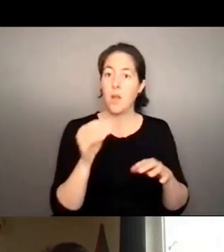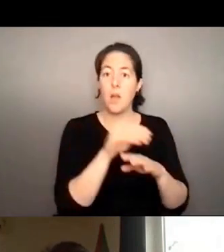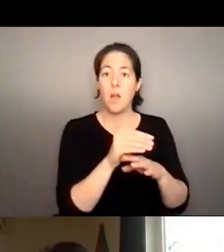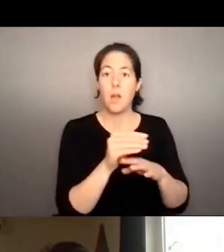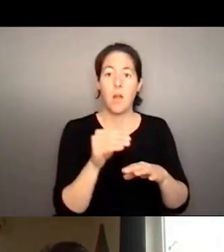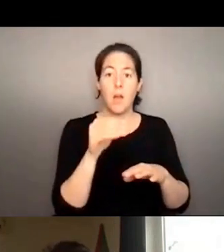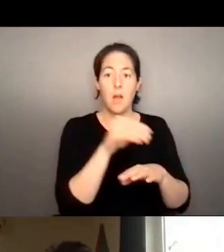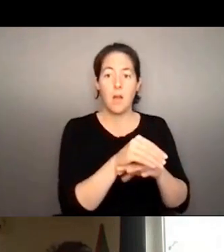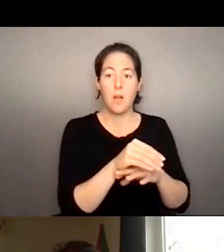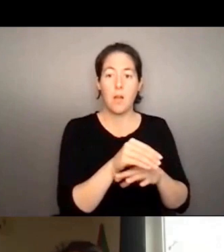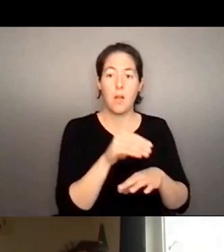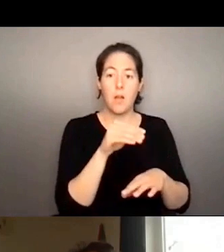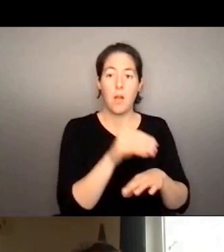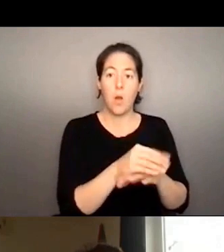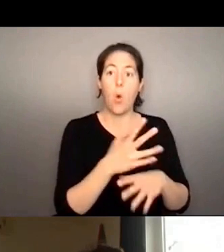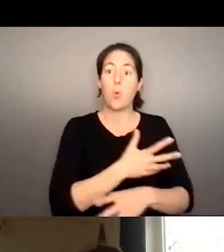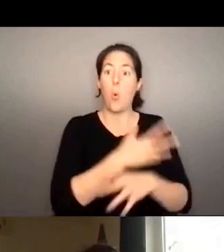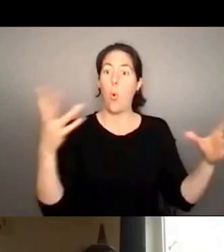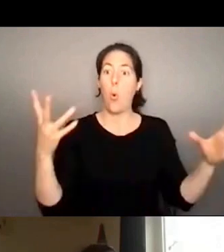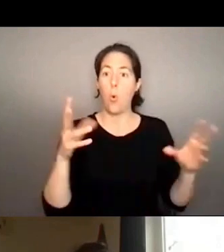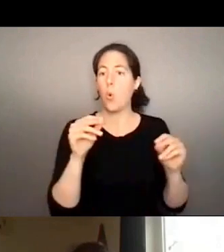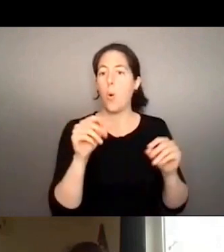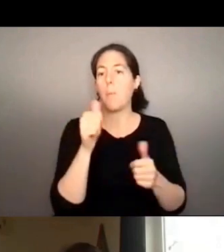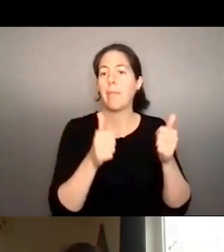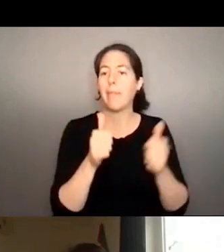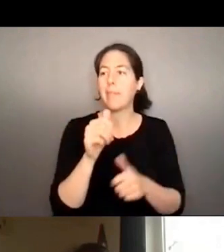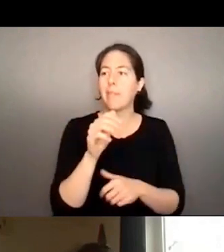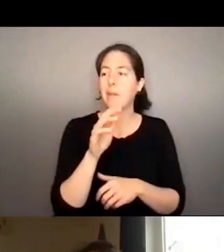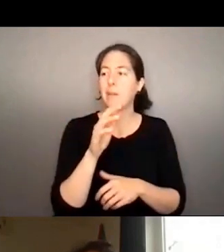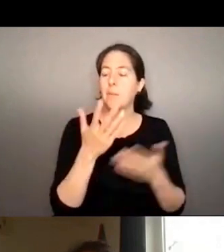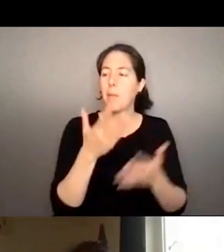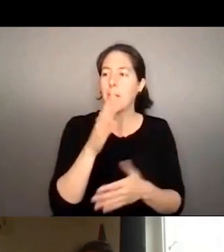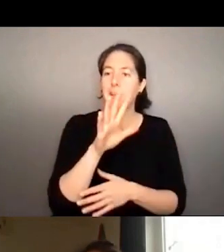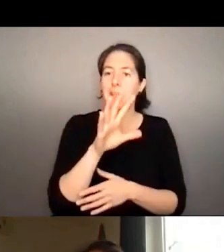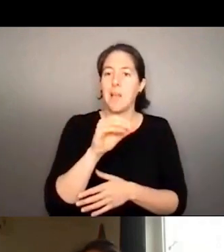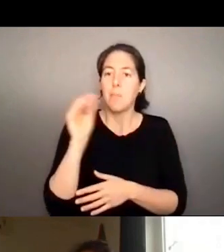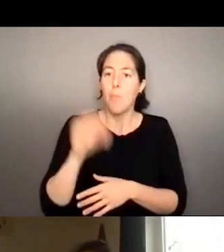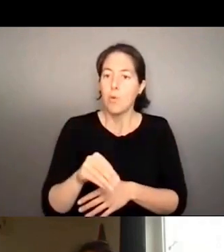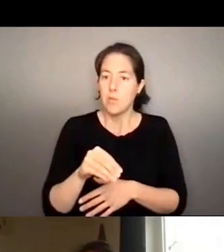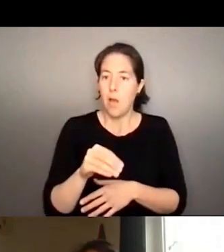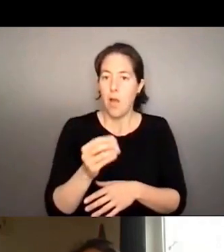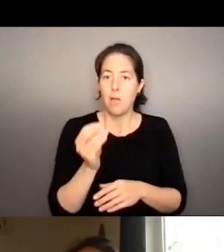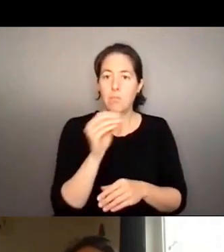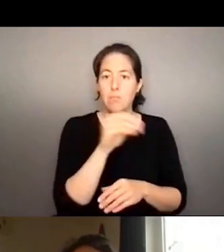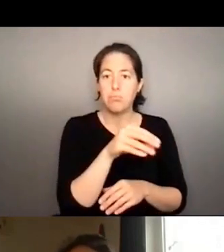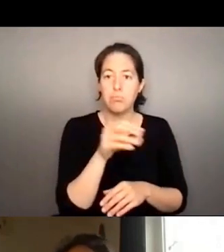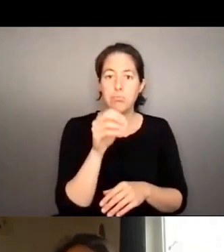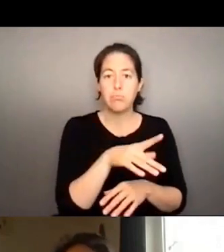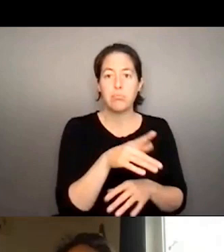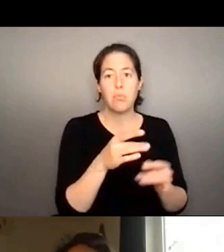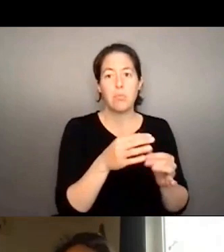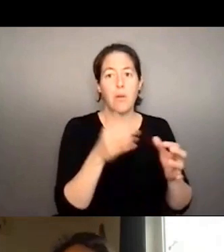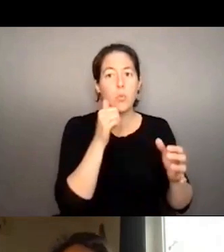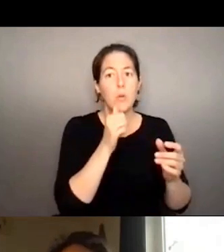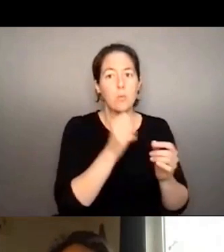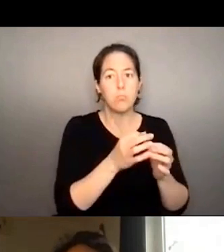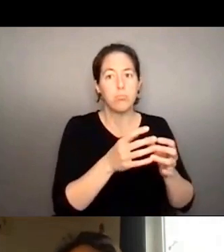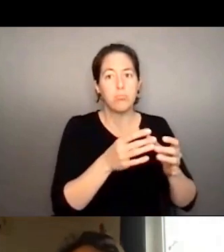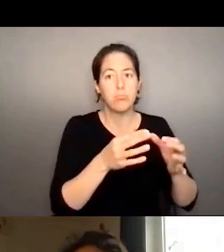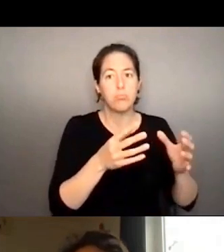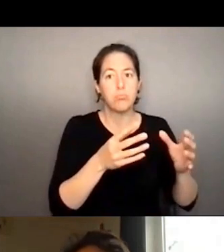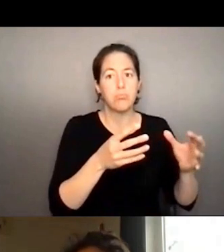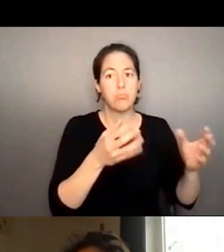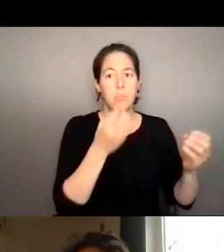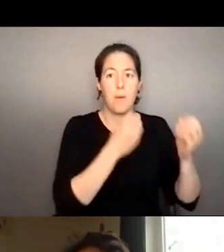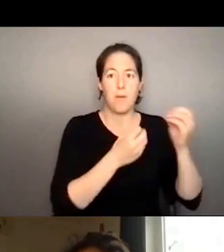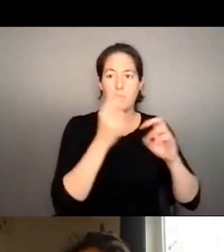jamais hyper significatif. Hein, c'est peut-être 5 de sa masse, 10 fait qu'à chaque jour, lui, il peut grandir puis se nourrir. Fait que je voulais juste donner un